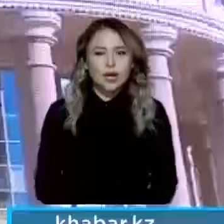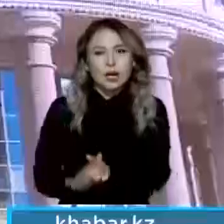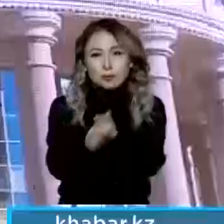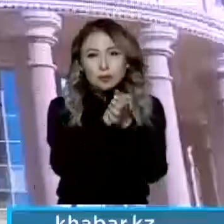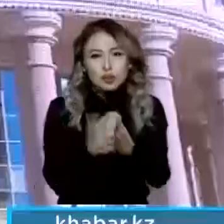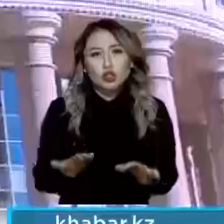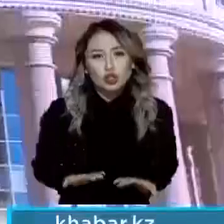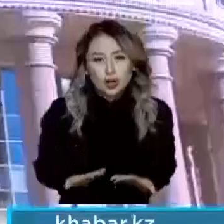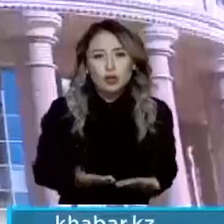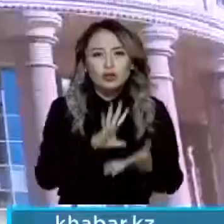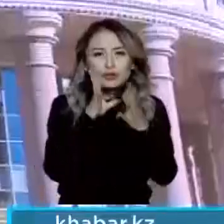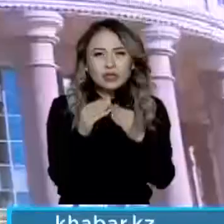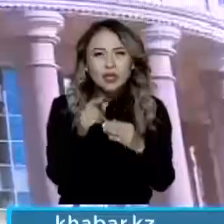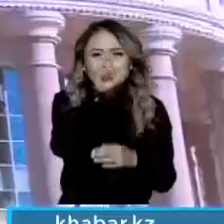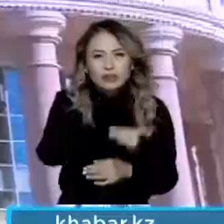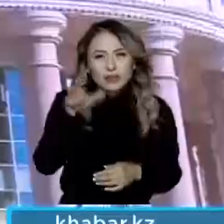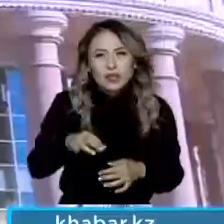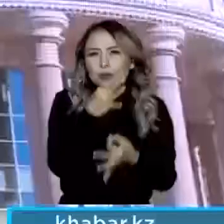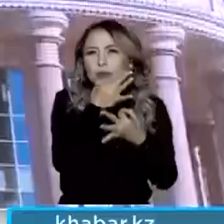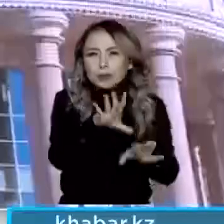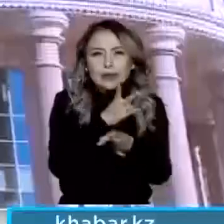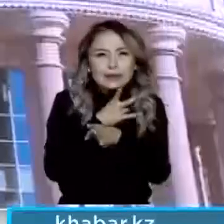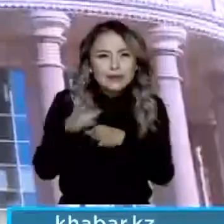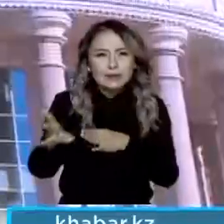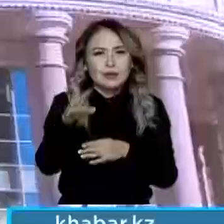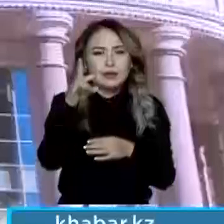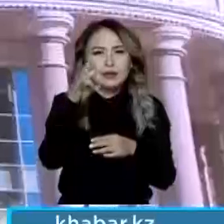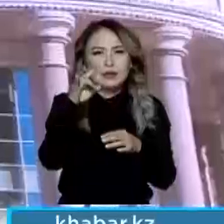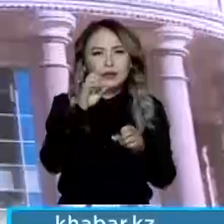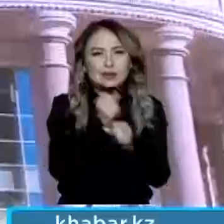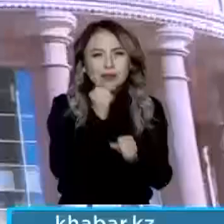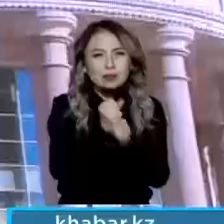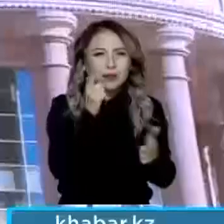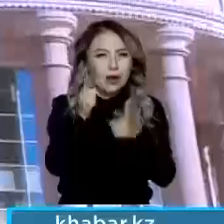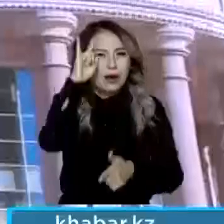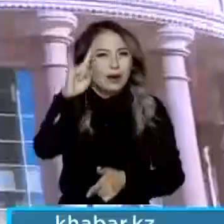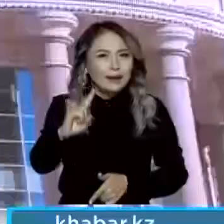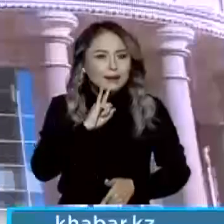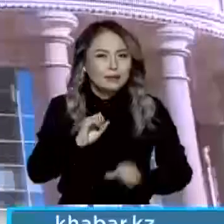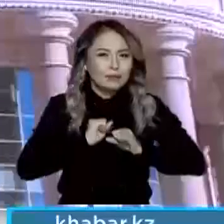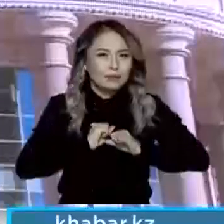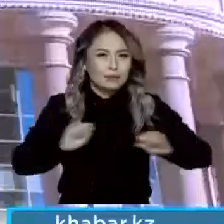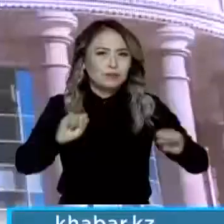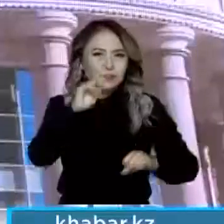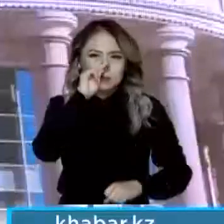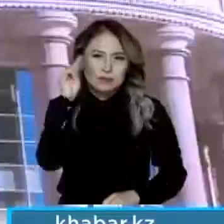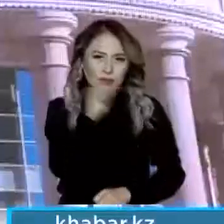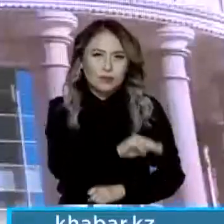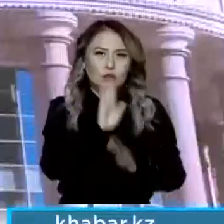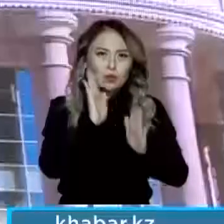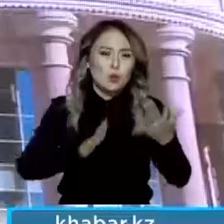Бейбіт тұрғындардың өміріне жасалған кезгелген қастандық пен зұлымдық әрекетті Қазақстан батыл айыптайды. Әрі